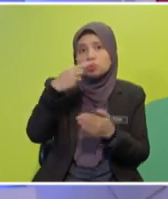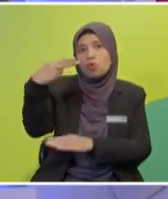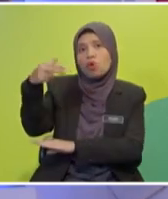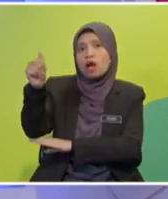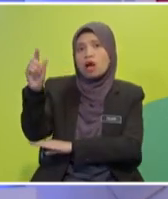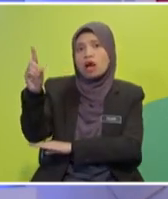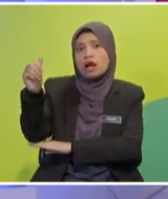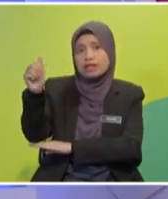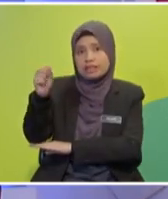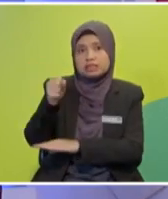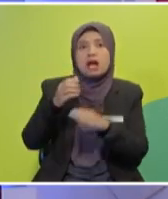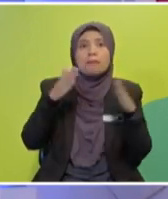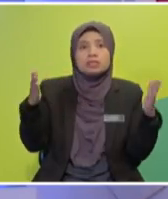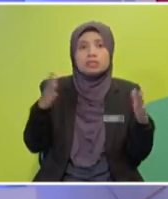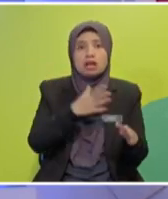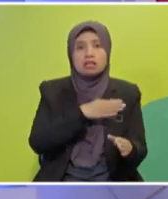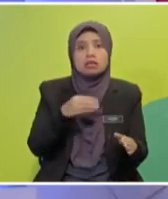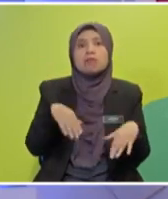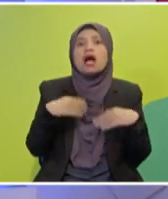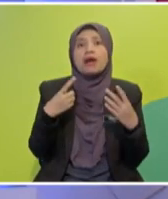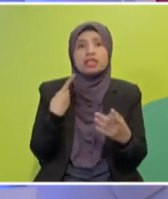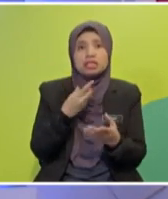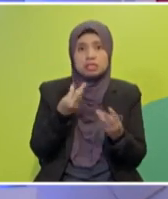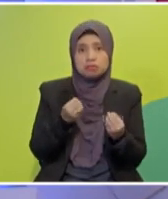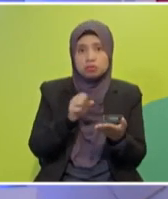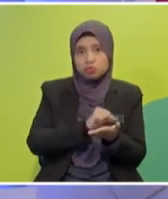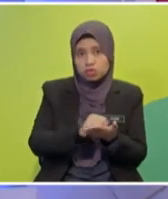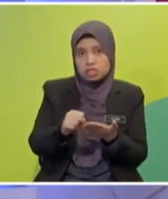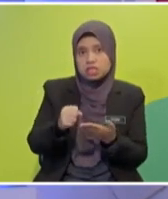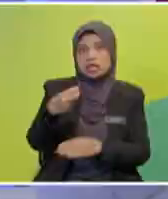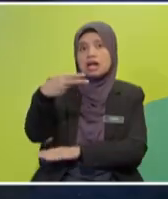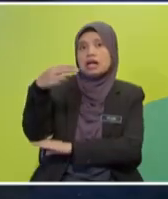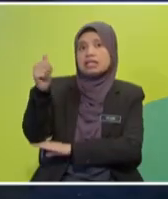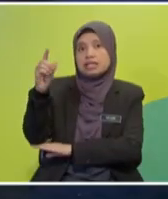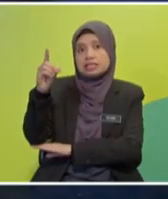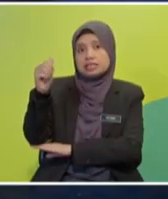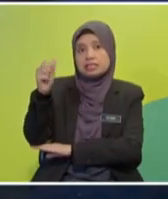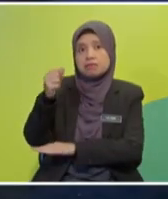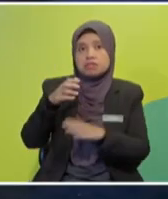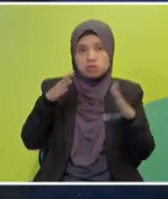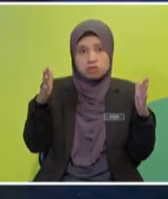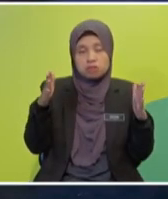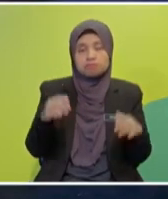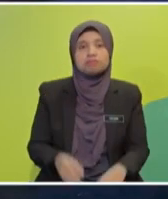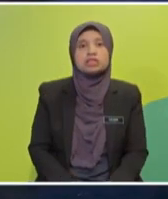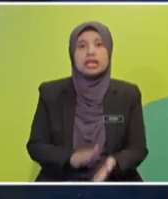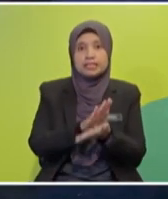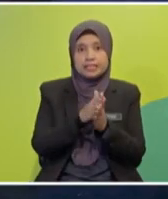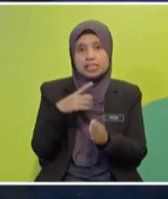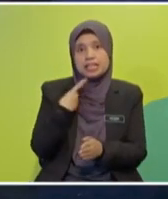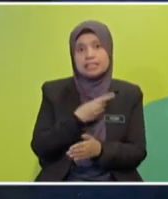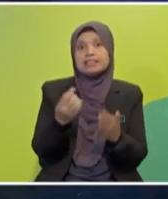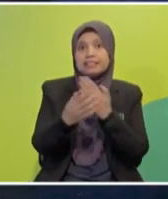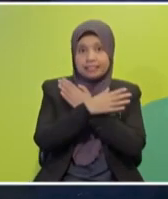besar dan bagaimana kita nak menyucikan diri kita daripada hadas besar. Baik, okay, sudah mungkin kita boleh berehat seketika. Ya, baik, boleh. Para penonton,